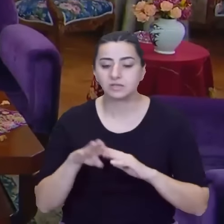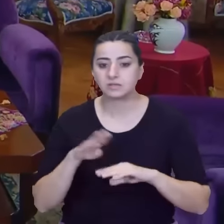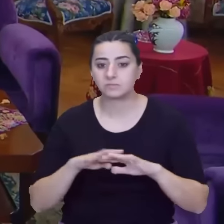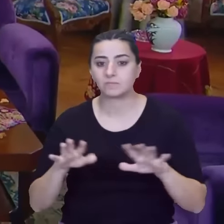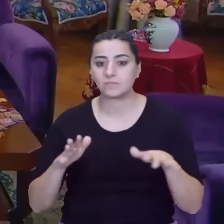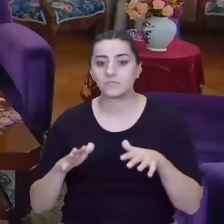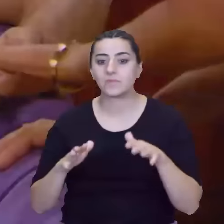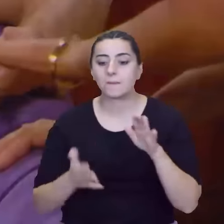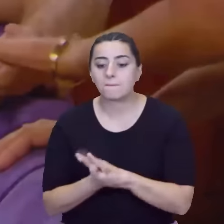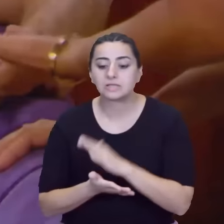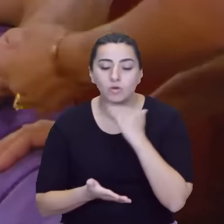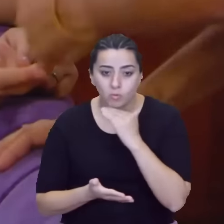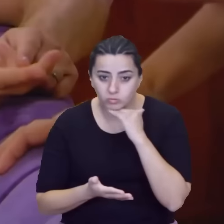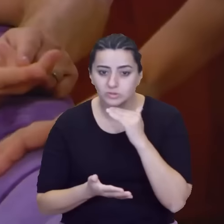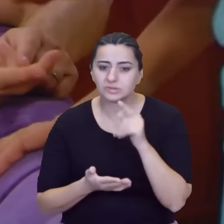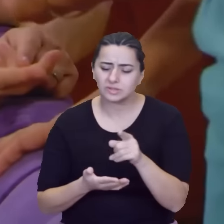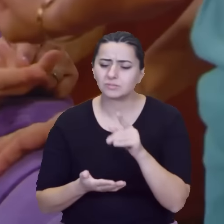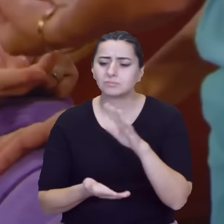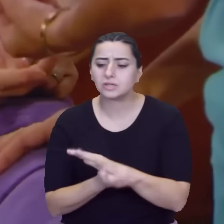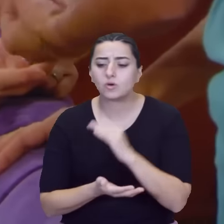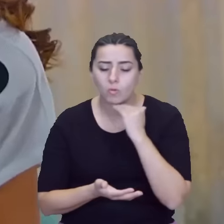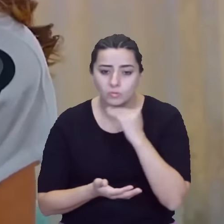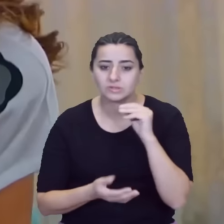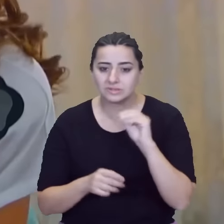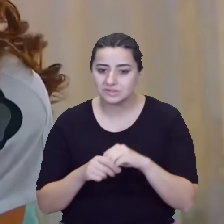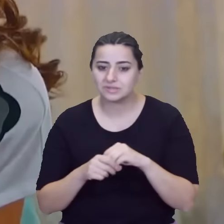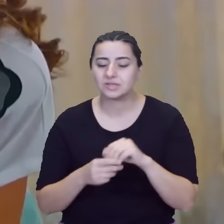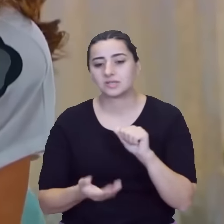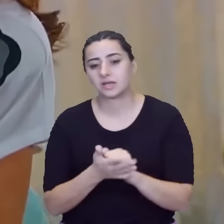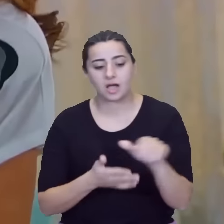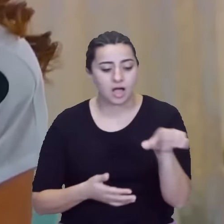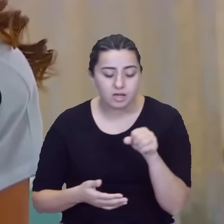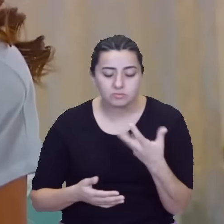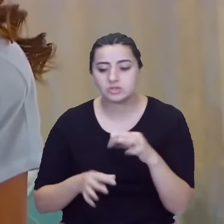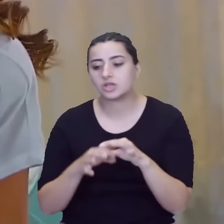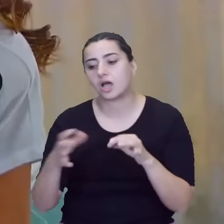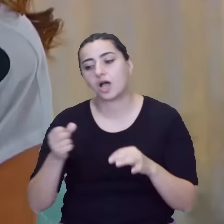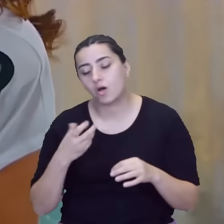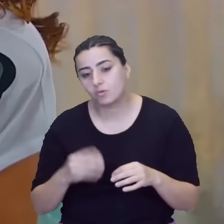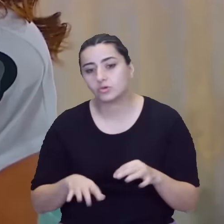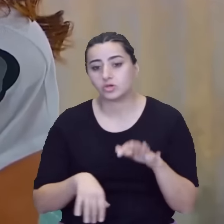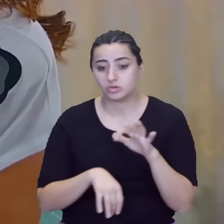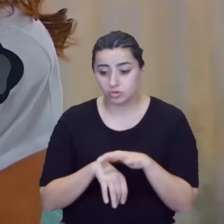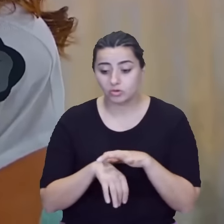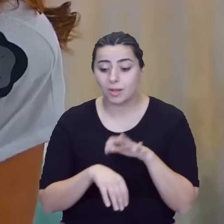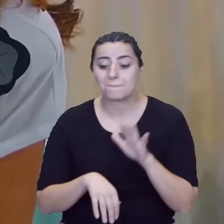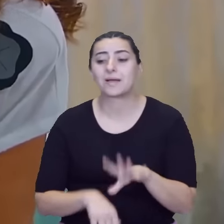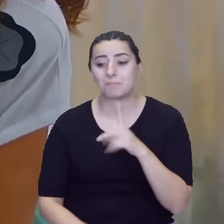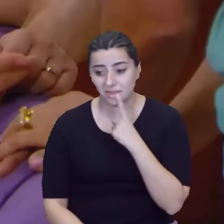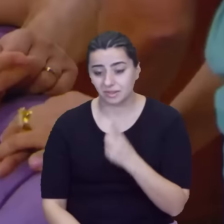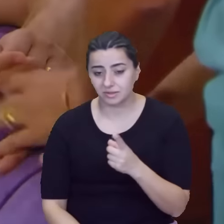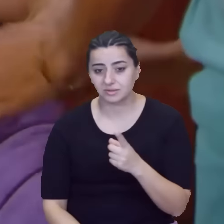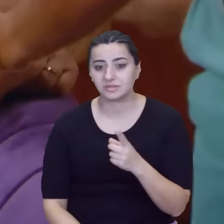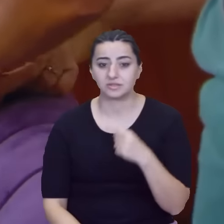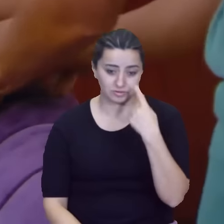falan. Üzerine de basamıyorsun ayağının. Sen ayağının üzerine basamadığın için ne gazeteni alabiliyorsun, ne çayını alabiliyorsun. Doktor da üzerine basmasın dedi ya bir